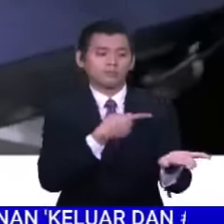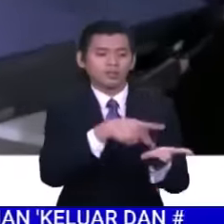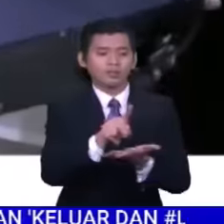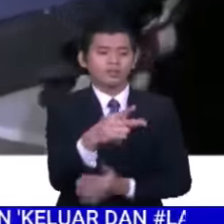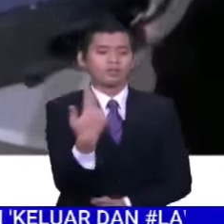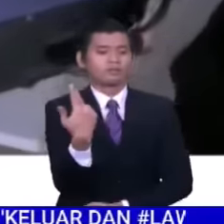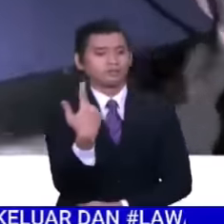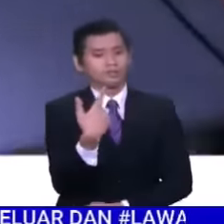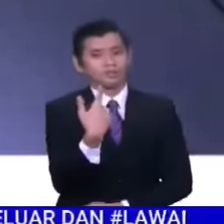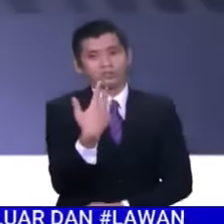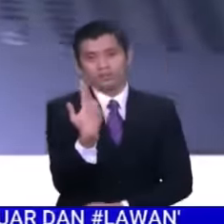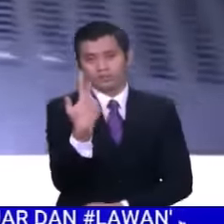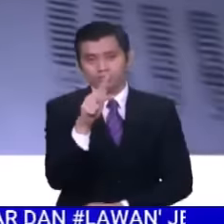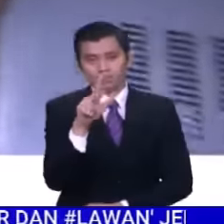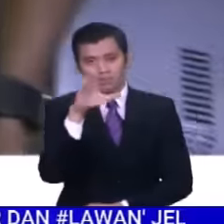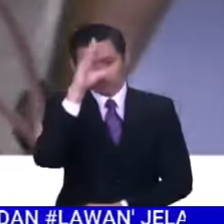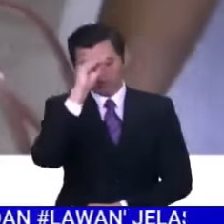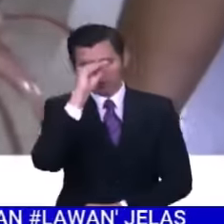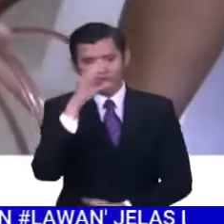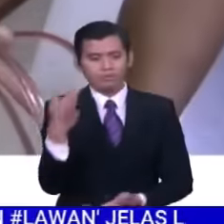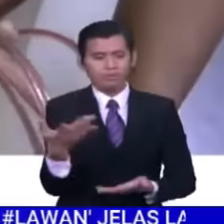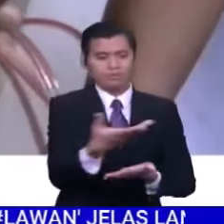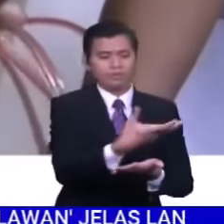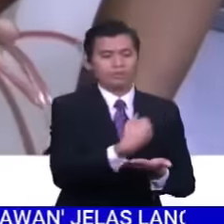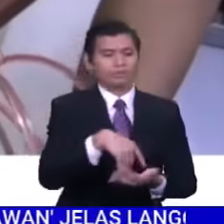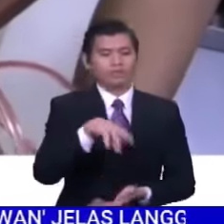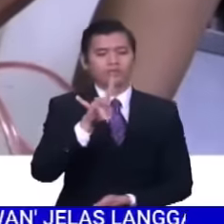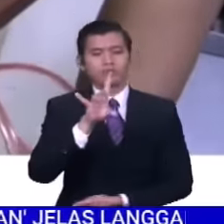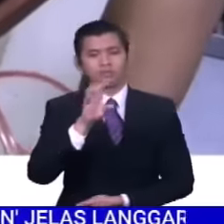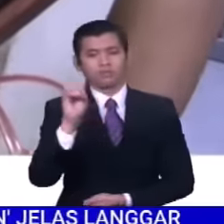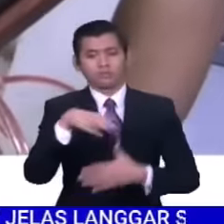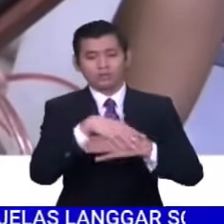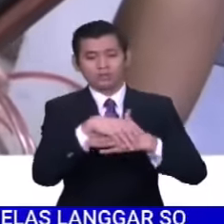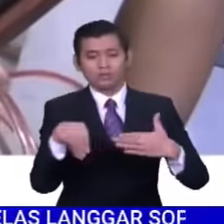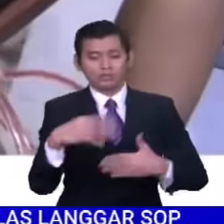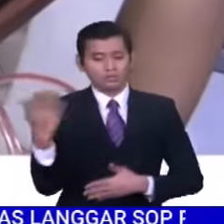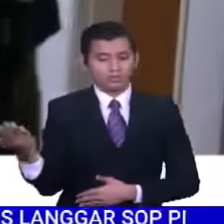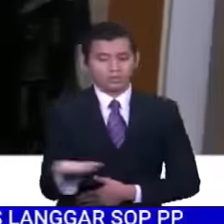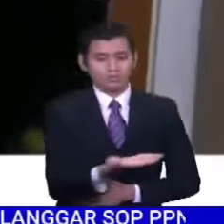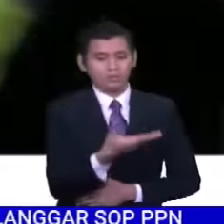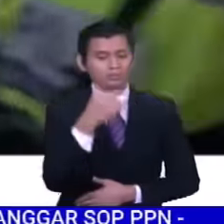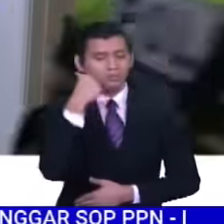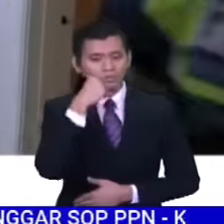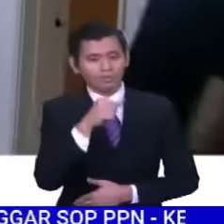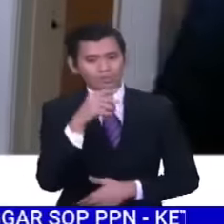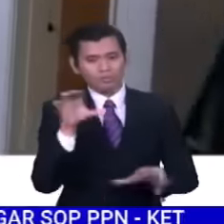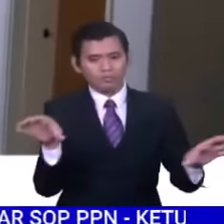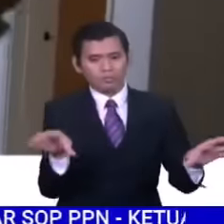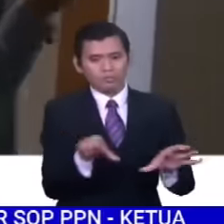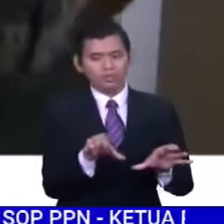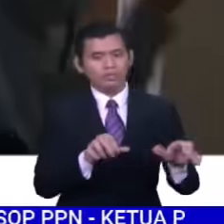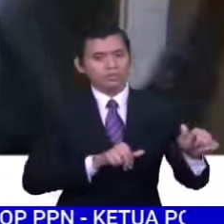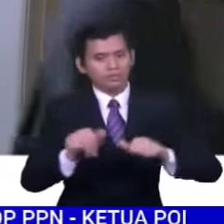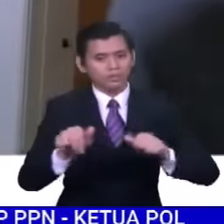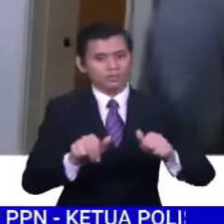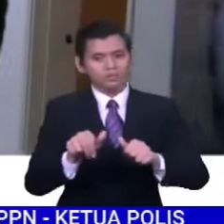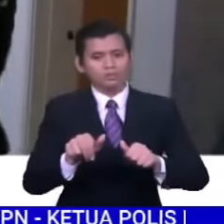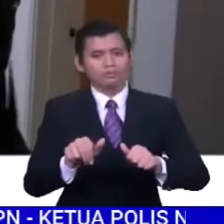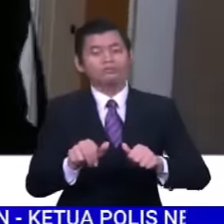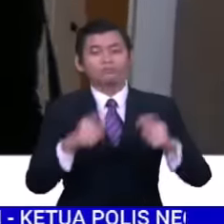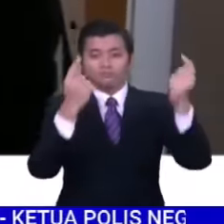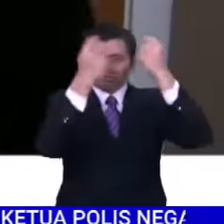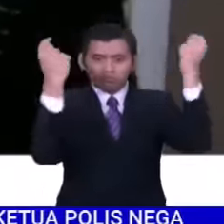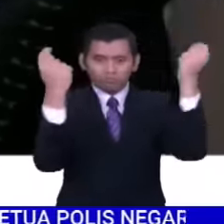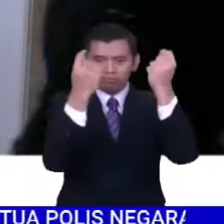lelaki berkenaan dengan mengumpul RM70 seorang sebelum menjemput wanita dikenali untuk menyertai mereka. Dalam